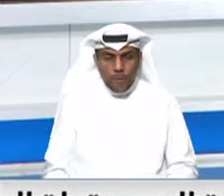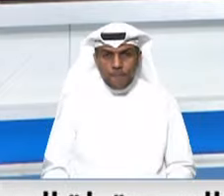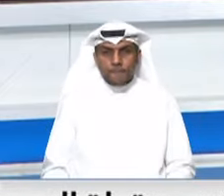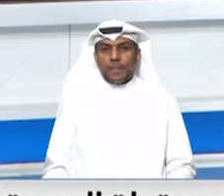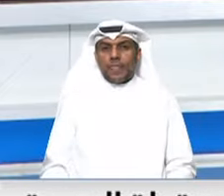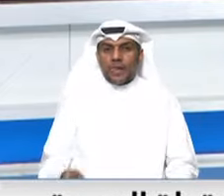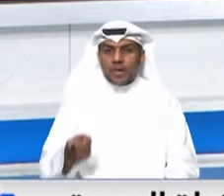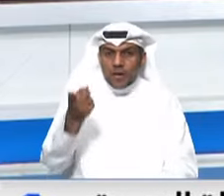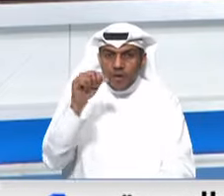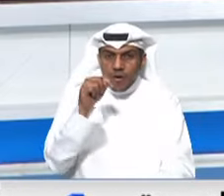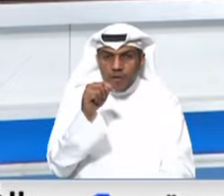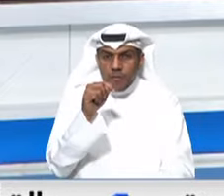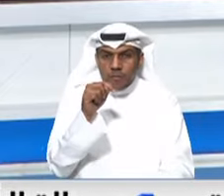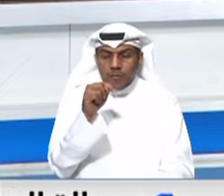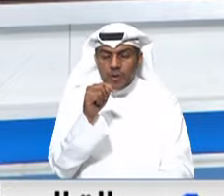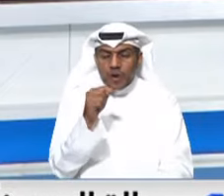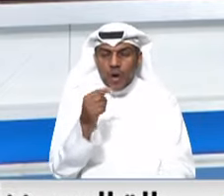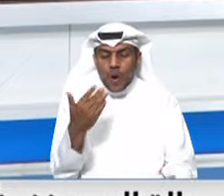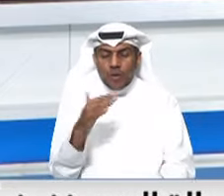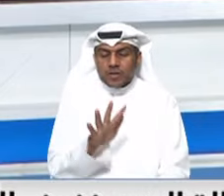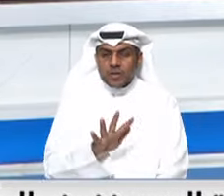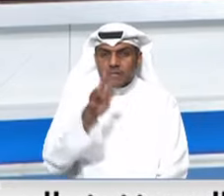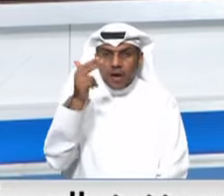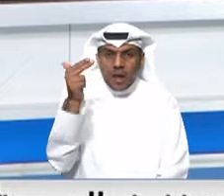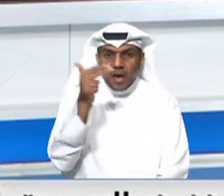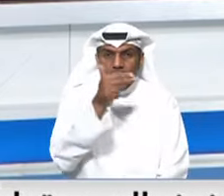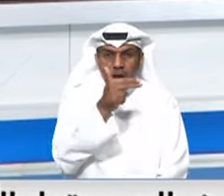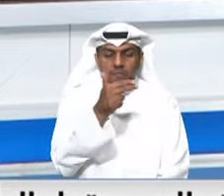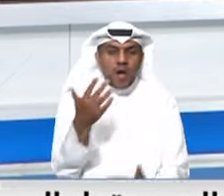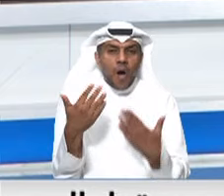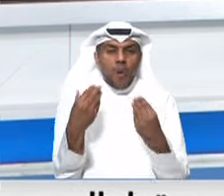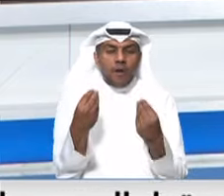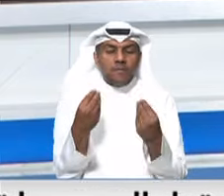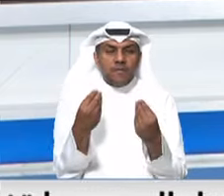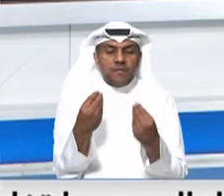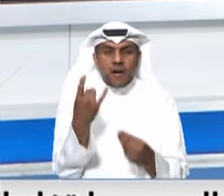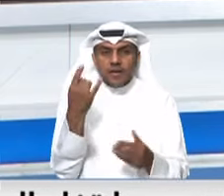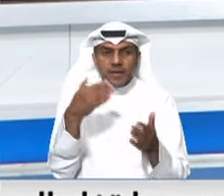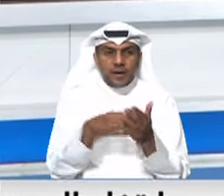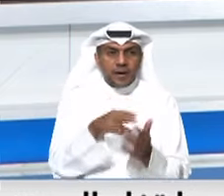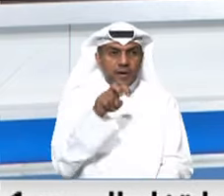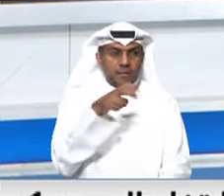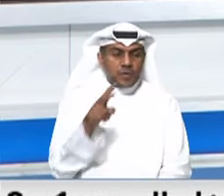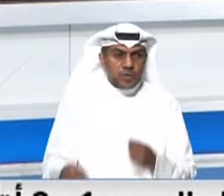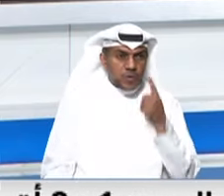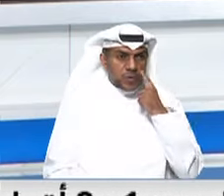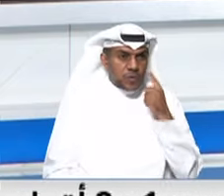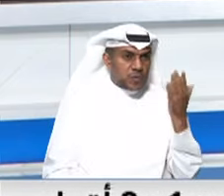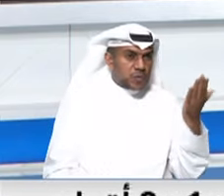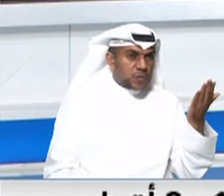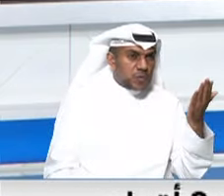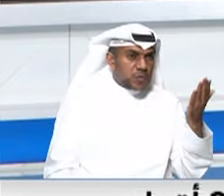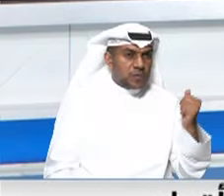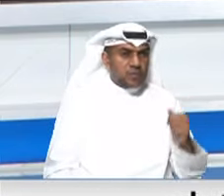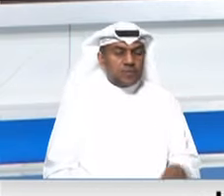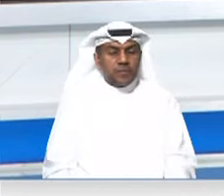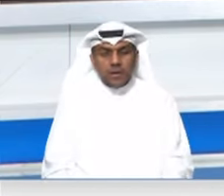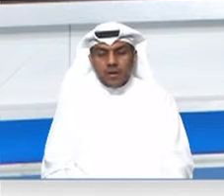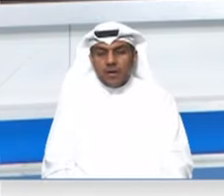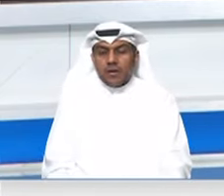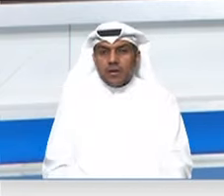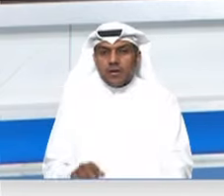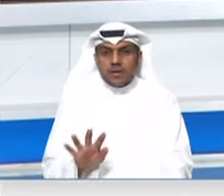نهار يوم الغد راح يستمر ويانا الهواء الشمال الغربي خفيف الى معتدل من 10 الى 28 م في الساعه ولكن خلال المساء الهواء